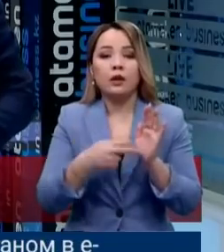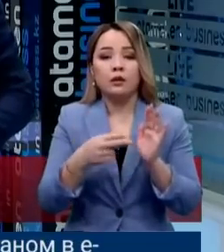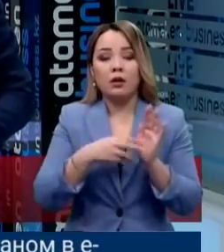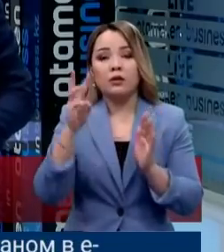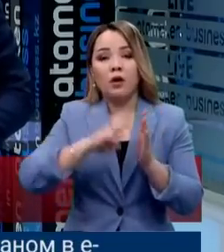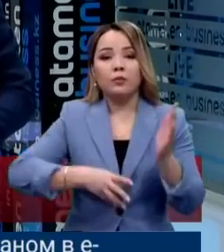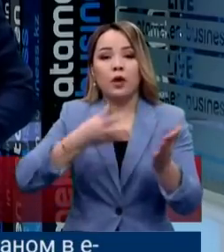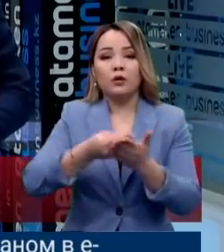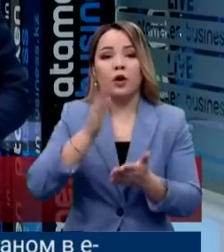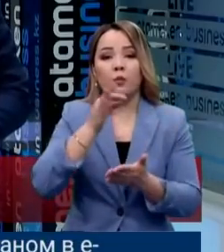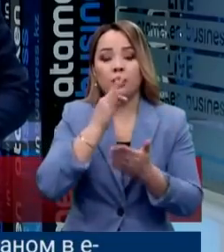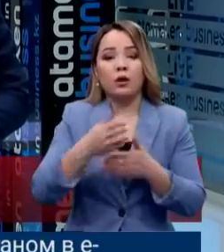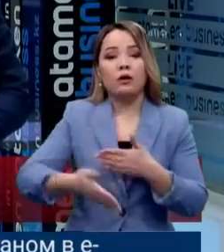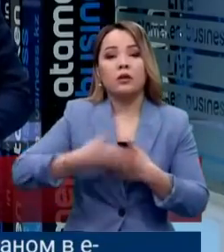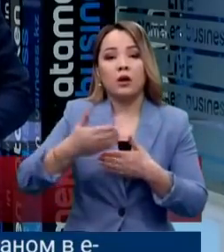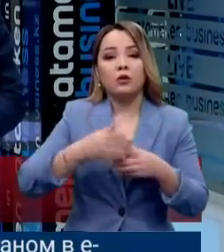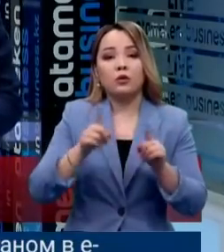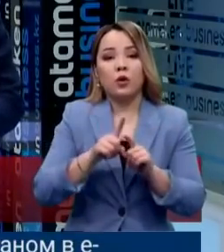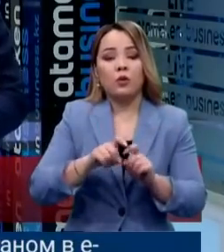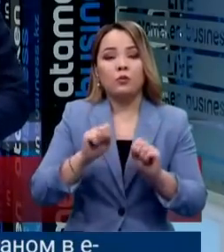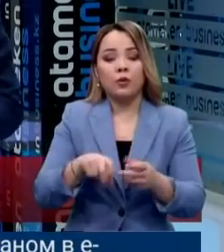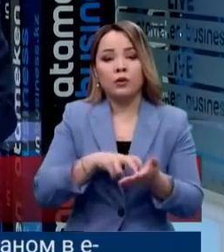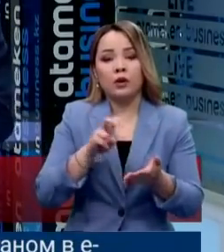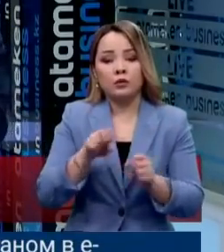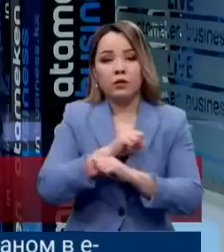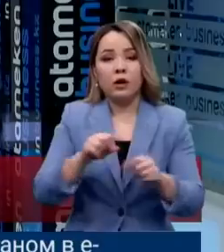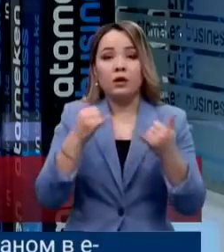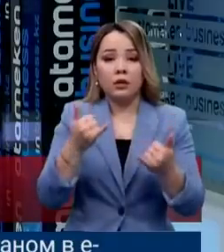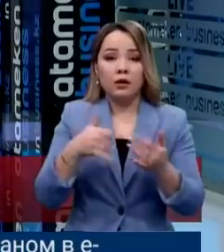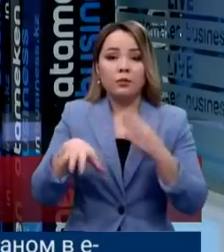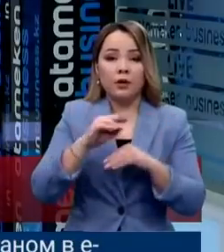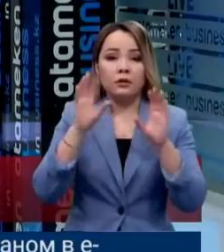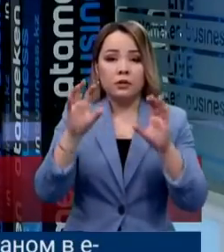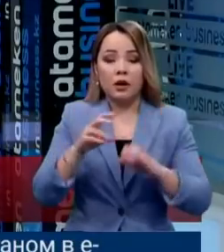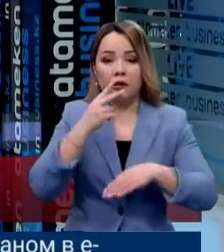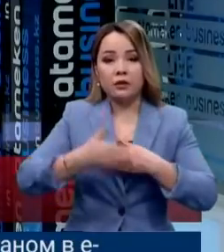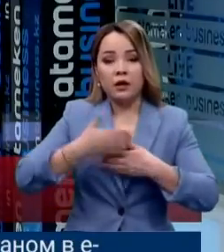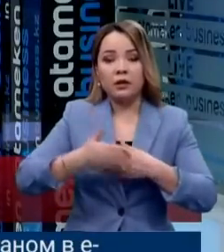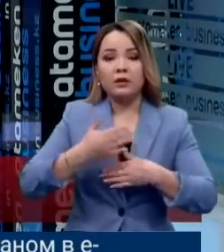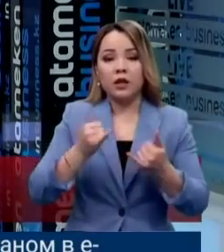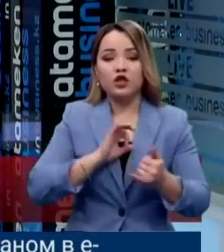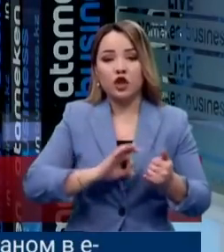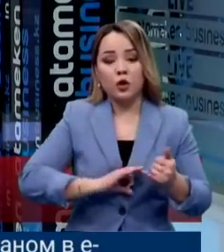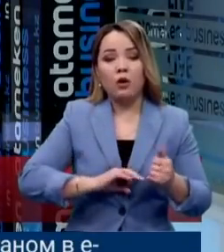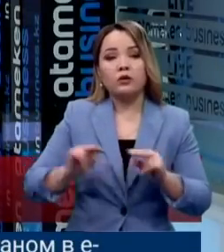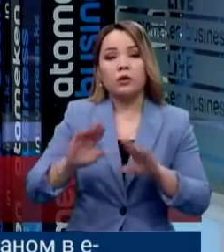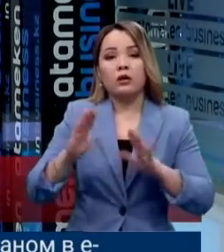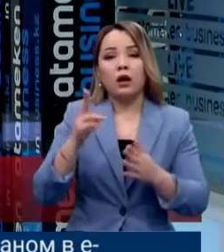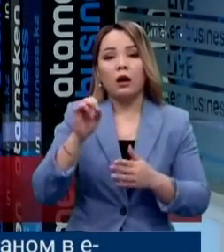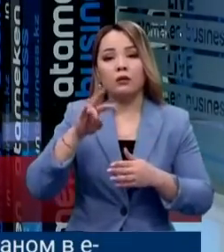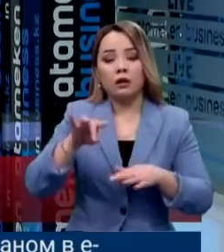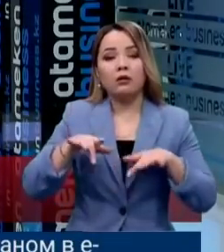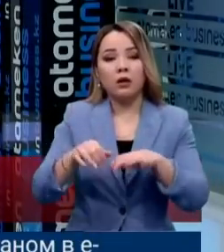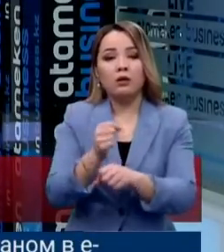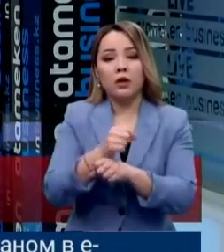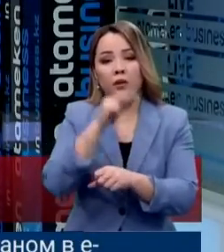айыппұлын төлеп те жазадан құтылып кетуі ғажап емес. Заң қырына ілінген экс-шенеунік қаралы қаңтар оқиғалары кезінде әрекетсіздік танытты